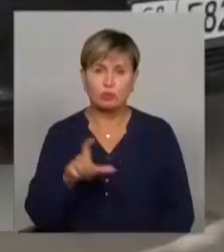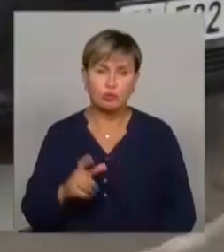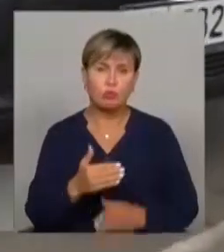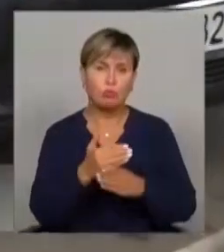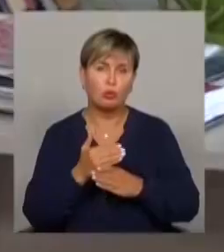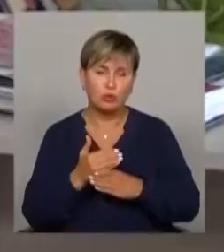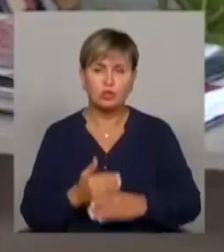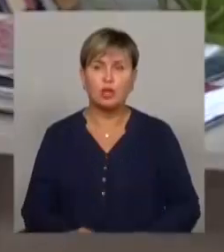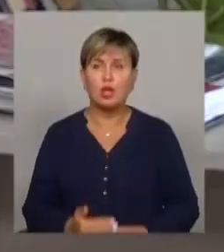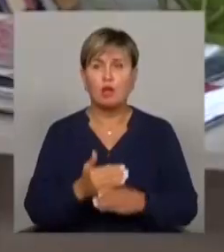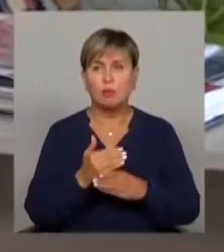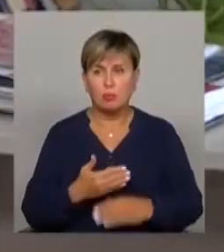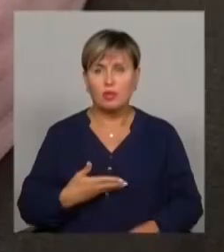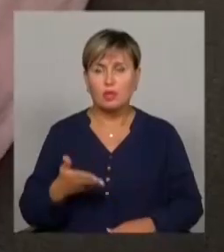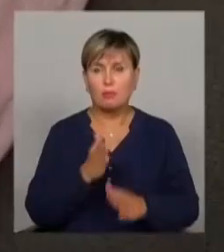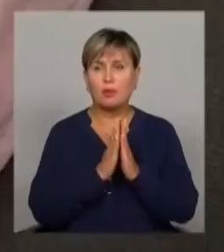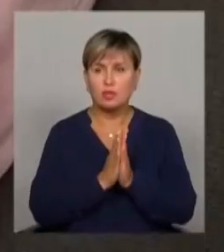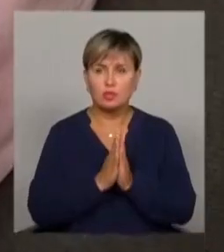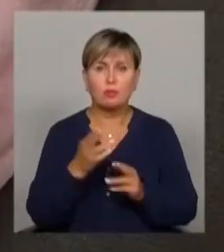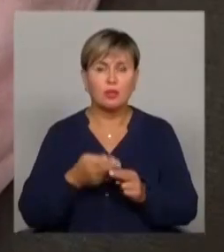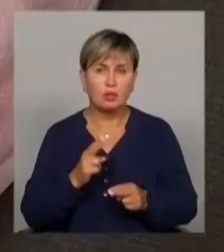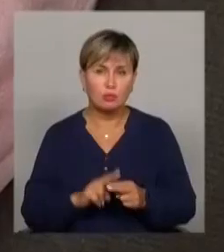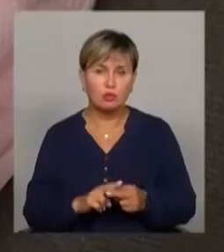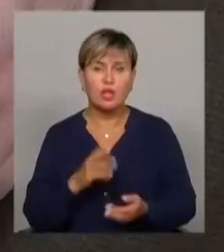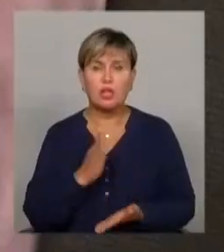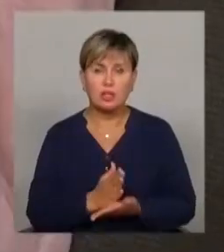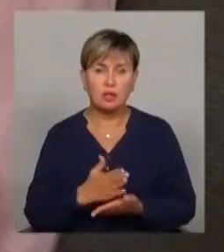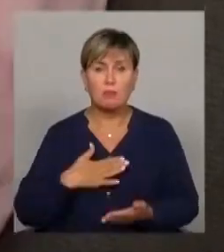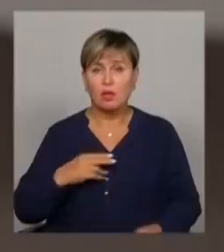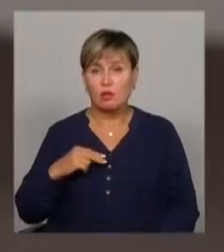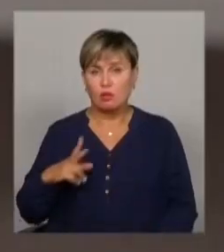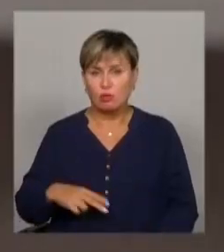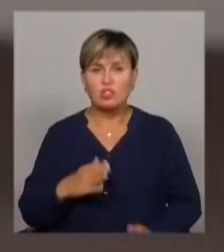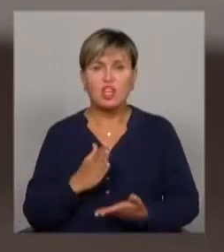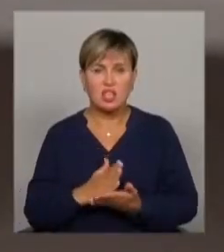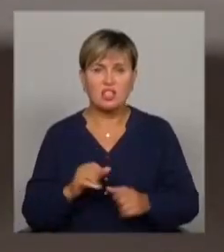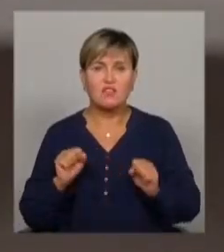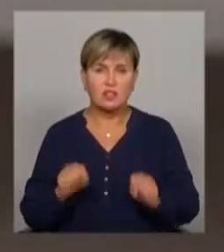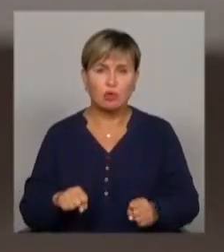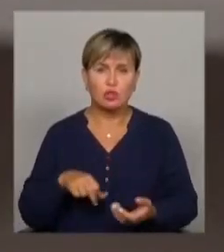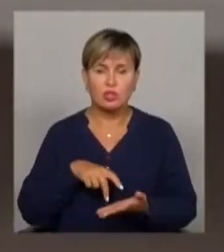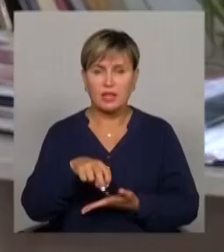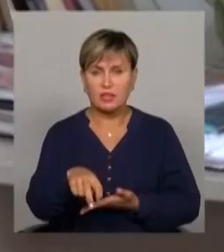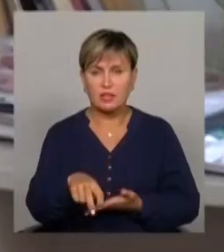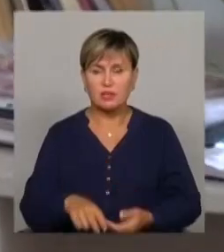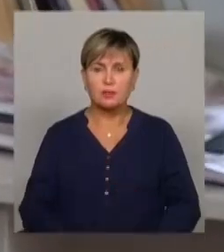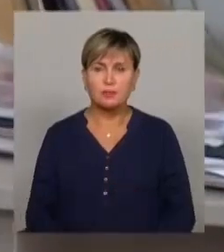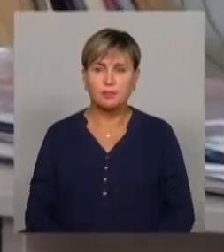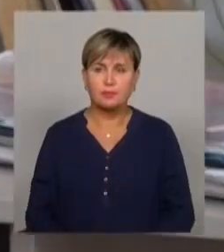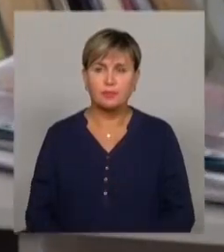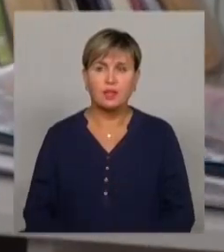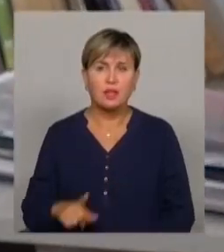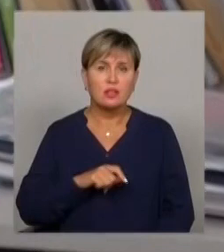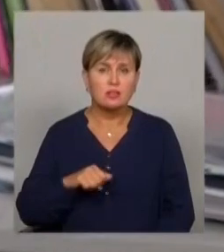помощи. Помогите нам, пожалуйста, потому что есть у моей дочки есть шанс ходить. Она сама